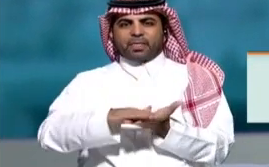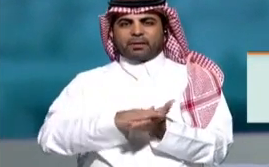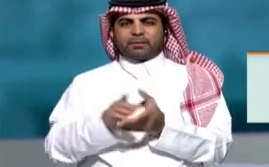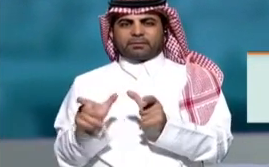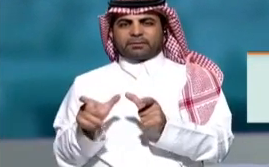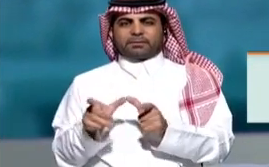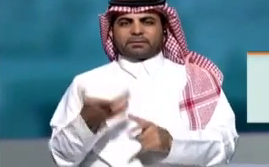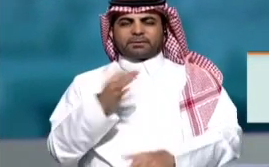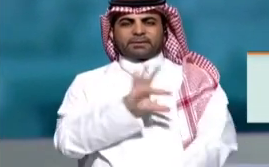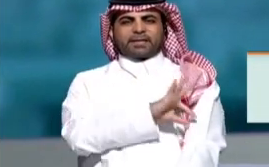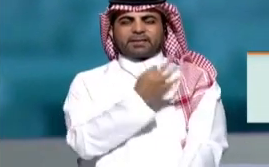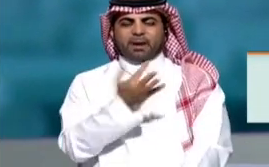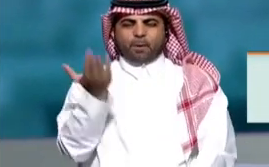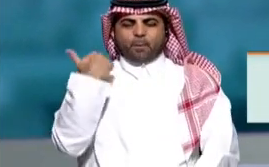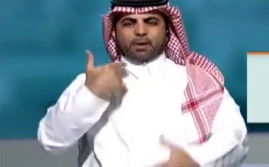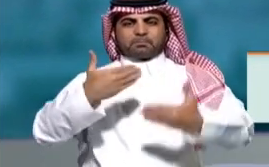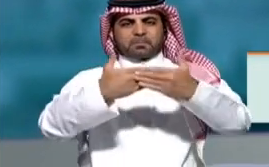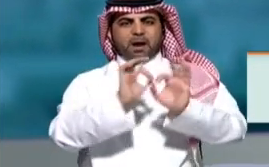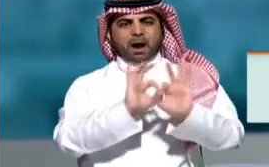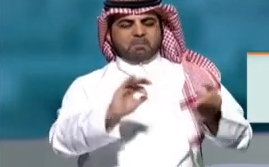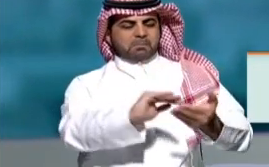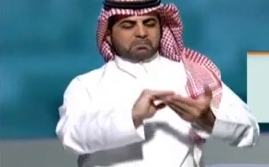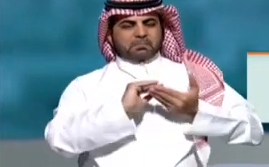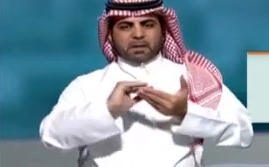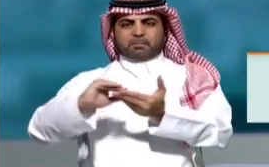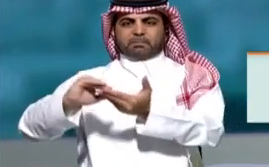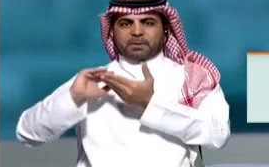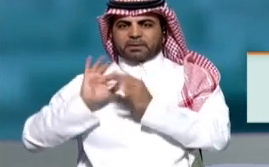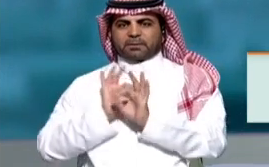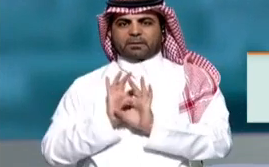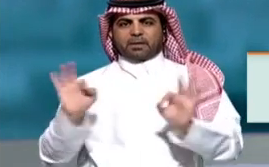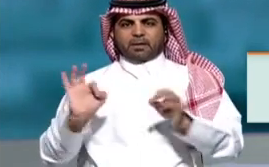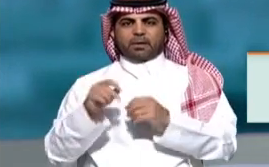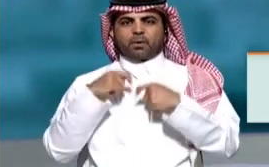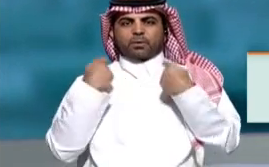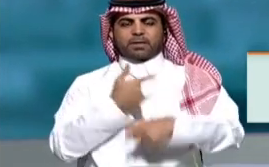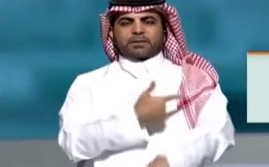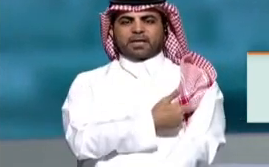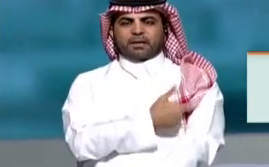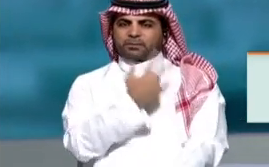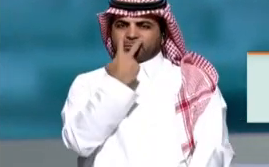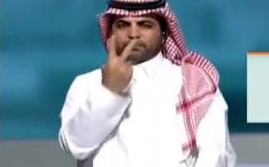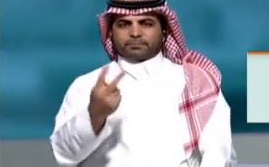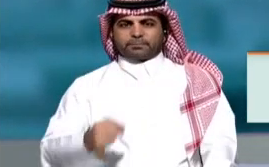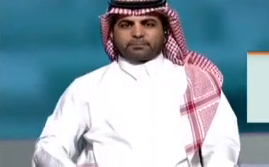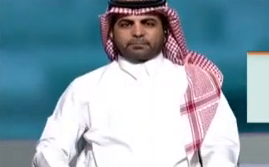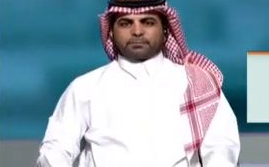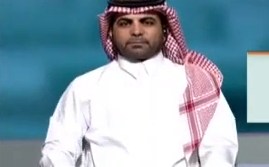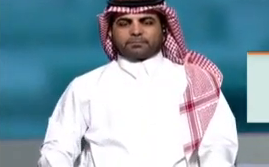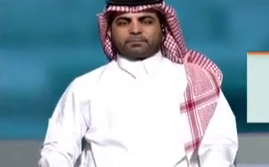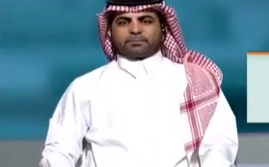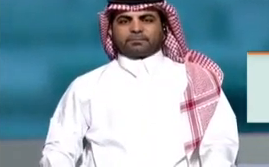وصفت تجربتها في الحجر وما يقدم لها من خدمات من قبل وزارة الصحة. لنتابع.